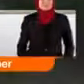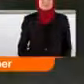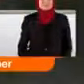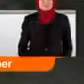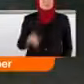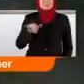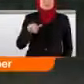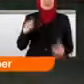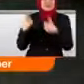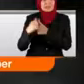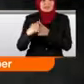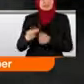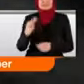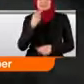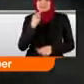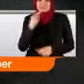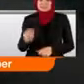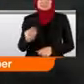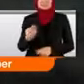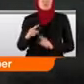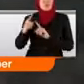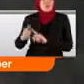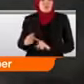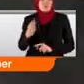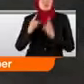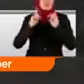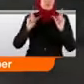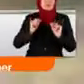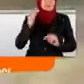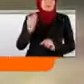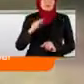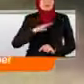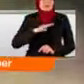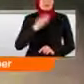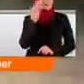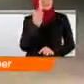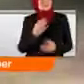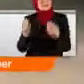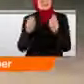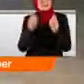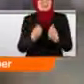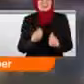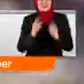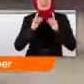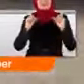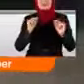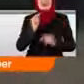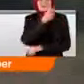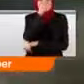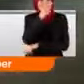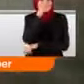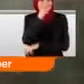üryanın da eşi kızı torunu ve damadı da vardı keyifler yerindeydi öyleki damat o anları ölümsüzleştirmek